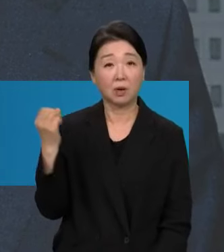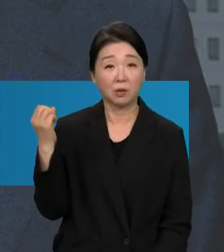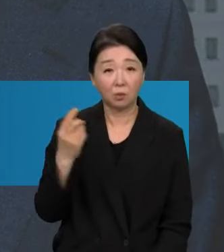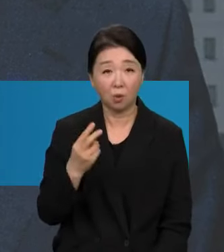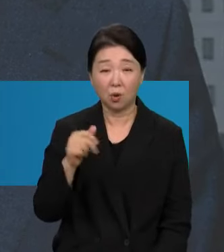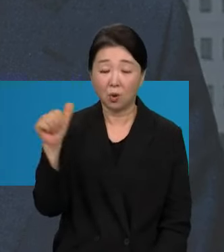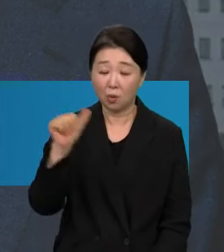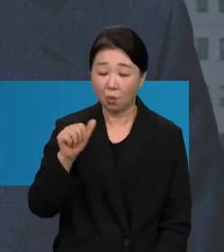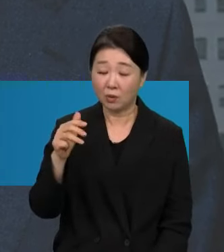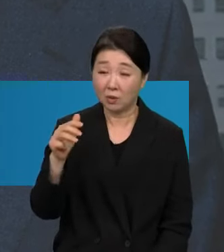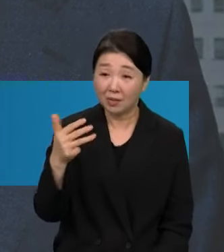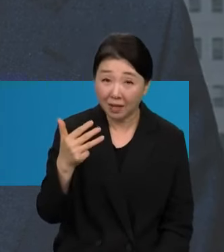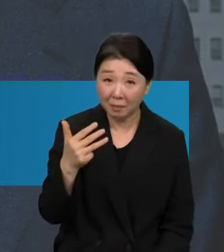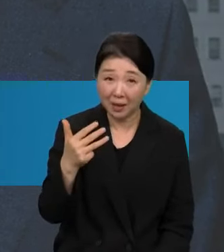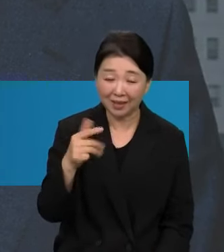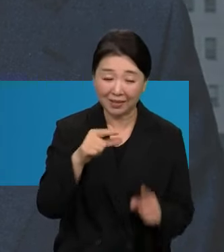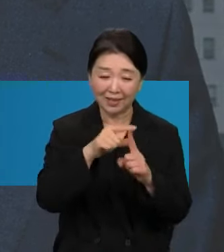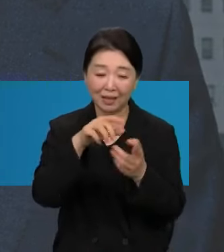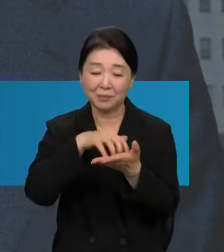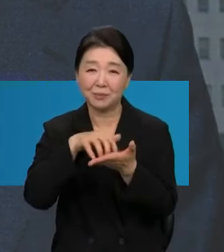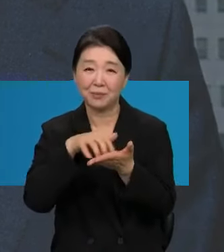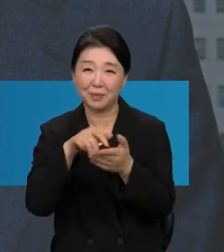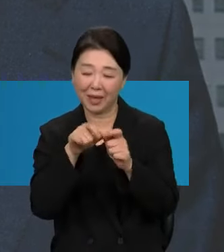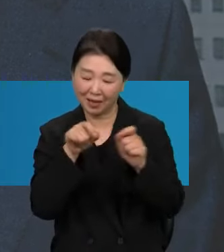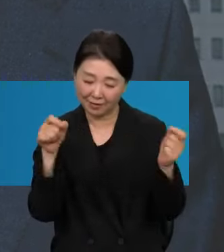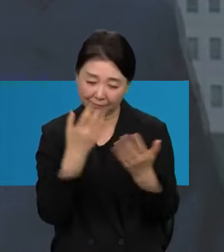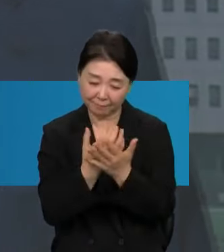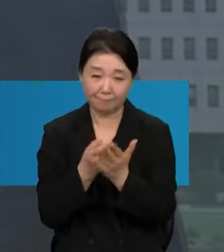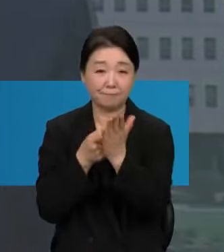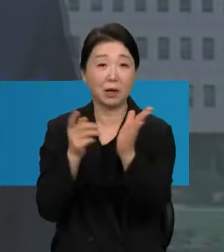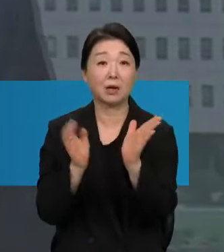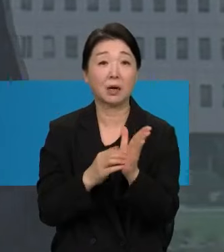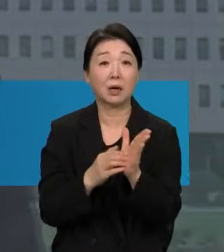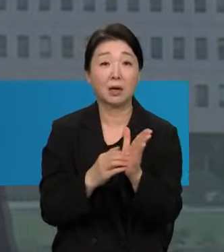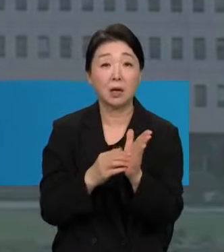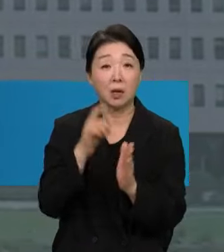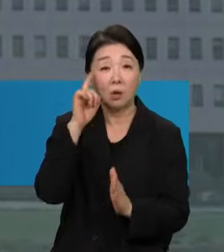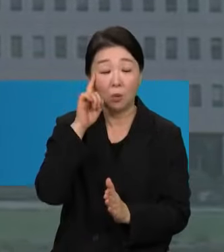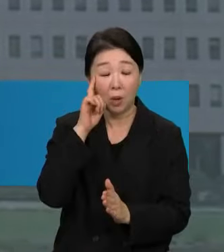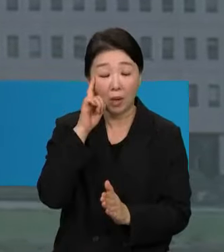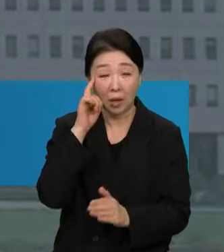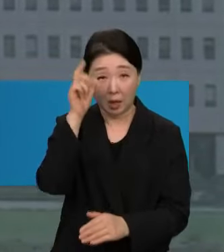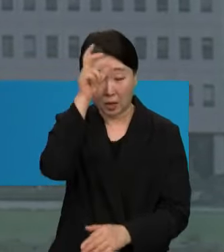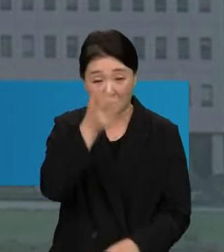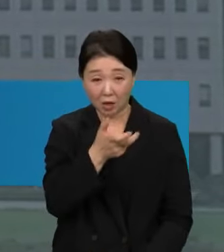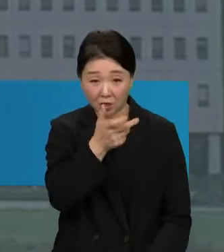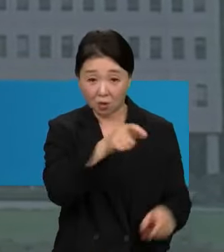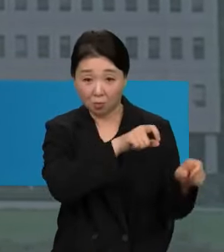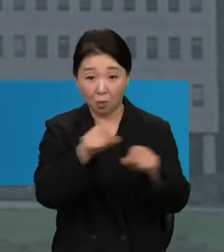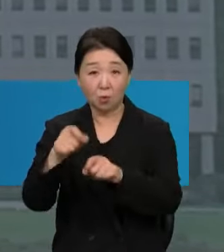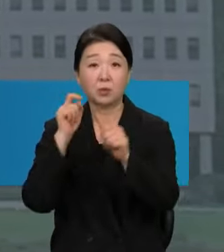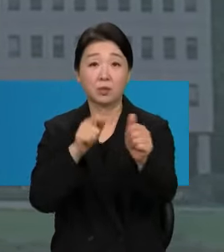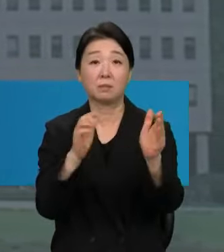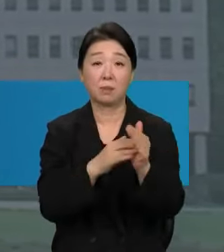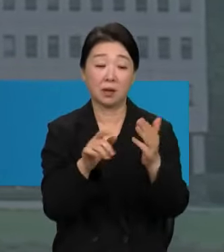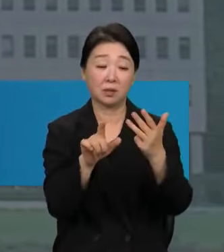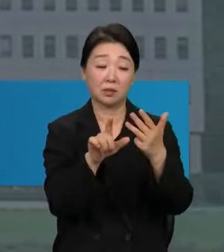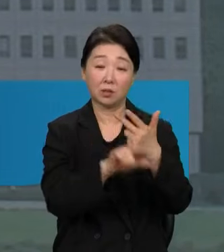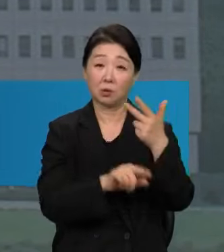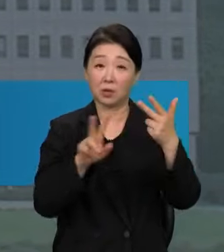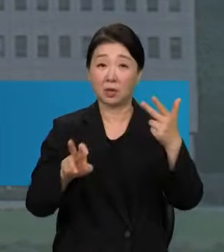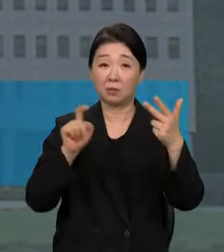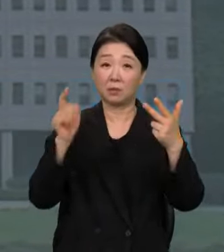5,300 4짜리 긴 의견서를 내놨습니다 도려 이처 보류 지시를 내렸던 지난해 7월 31일